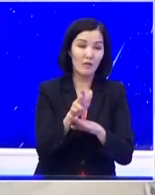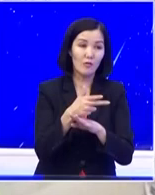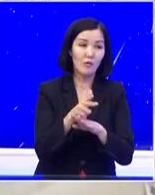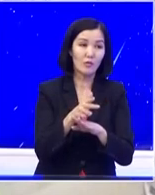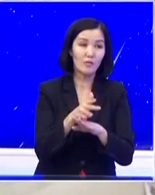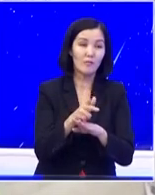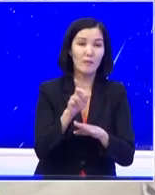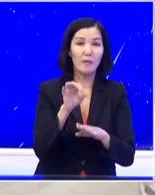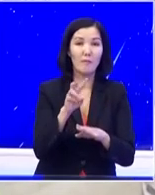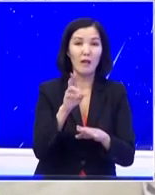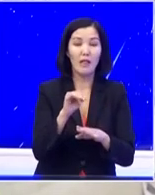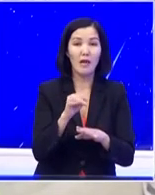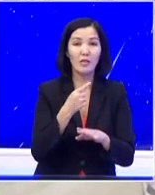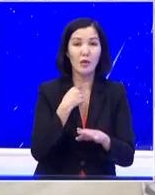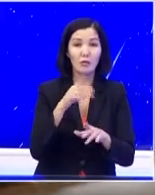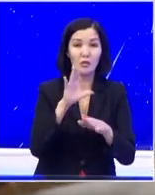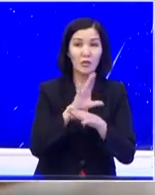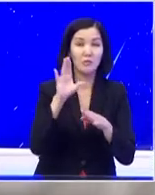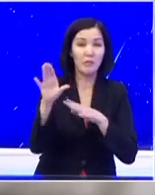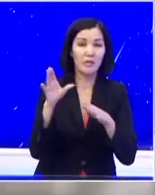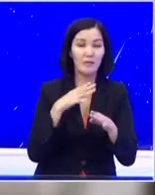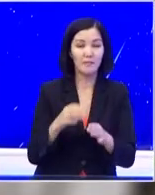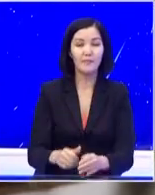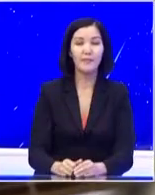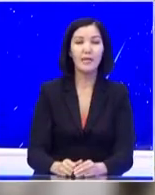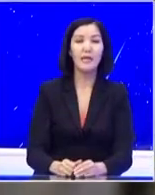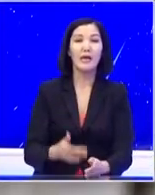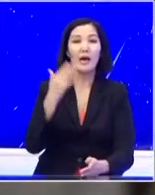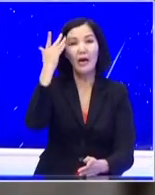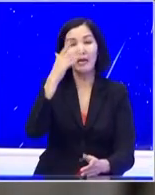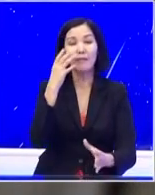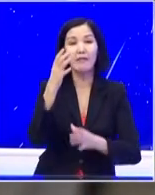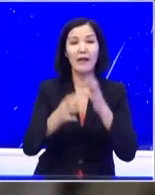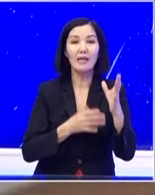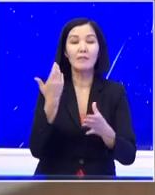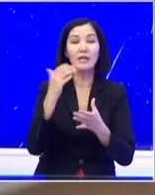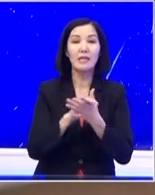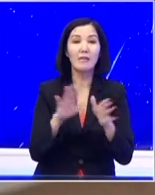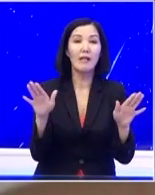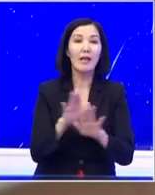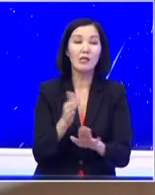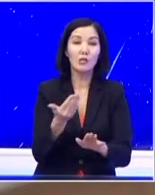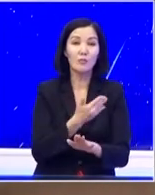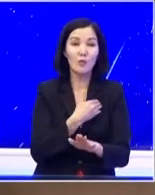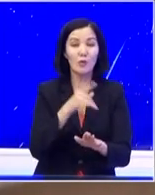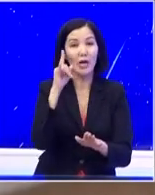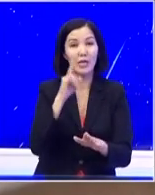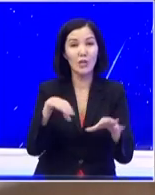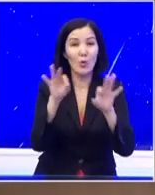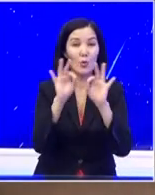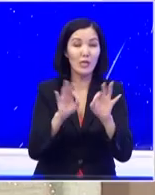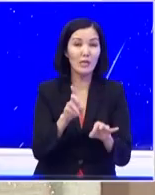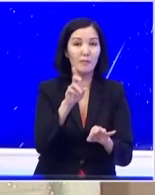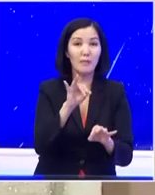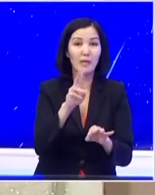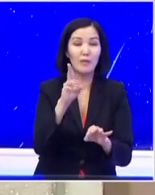бала дауысынан жібергенмін. Ұнжудың ендігі арманы әлемге танымал әнші болу. Қазақ өнерінің бұлбұлы Бибігүл